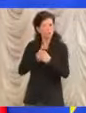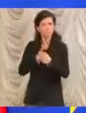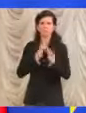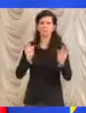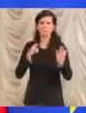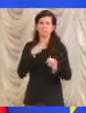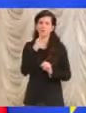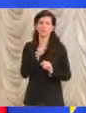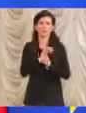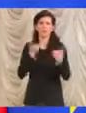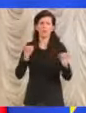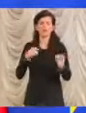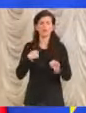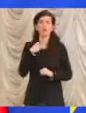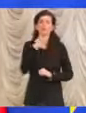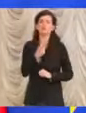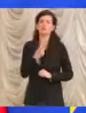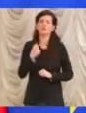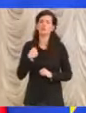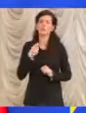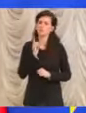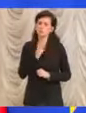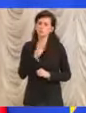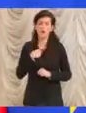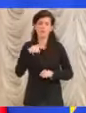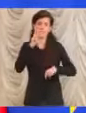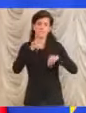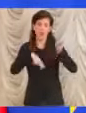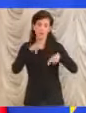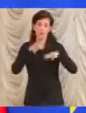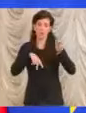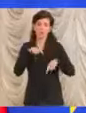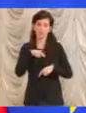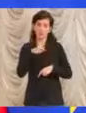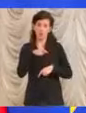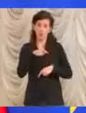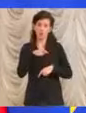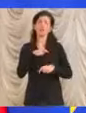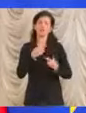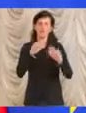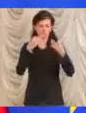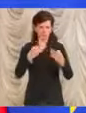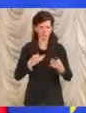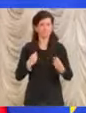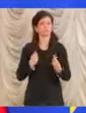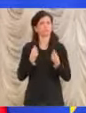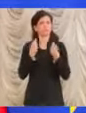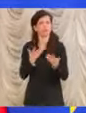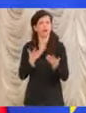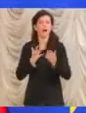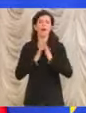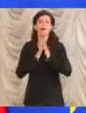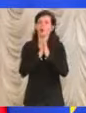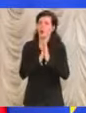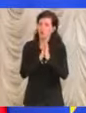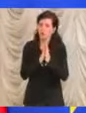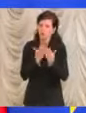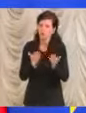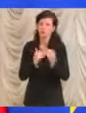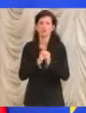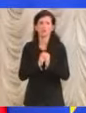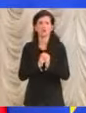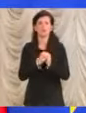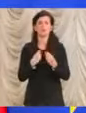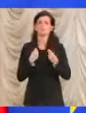delle nostre valutazioni ovviamente poniamo quelle che sono le raccomandazioni valutiamo quelle che sono le indicazioni